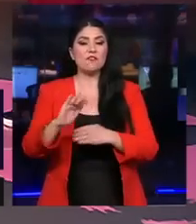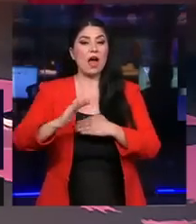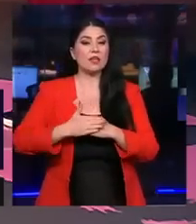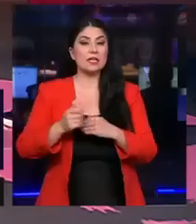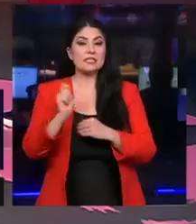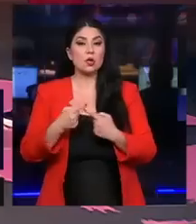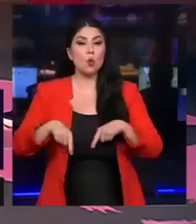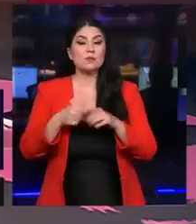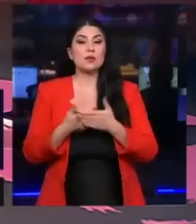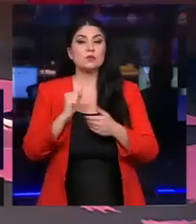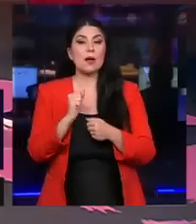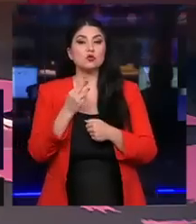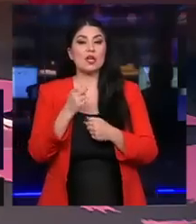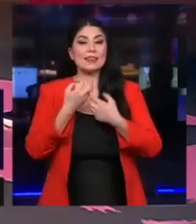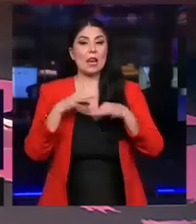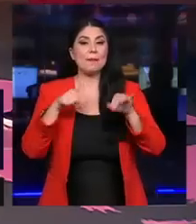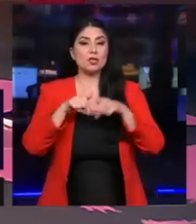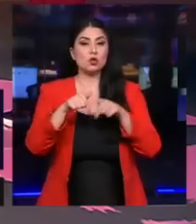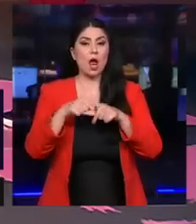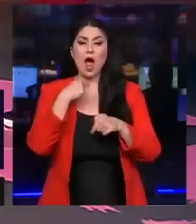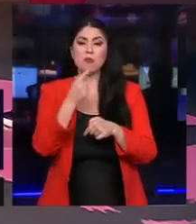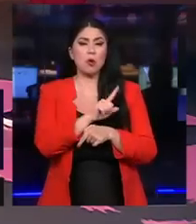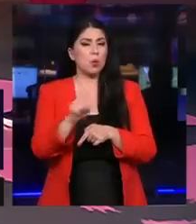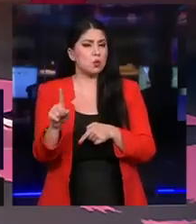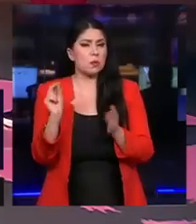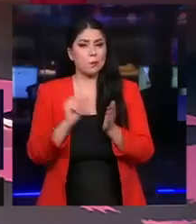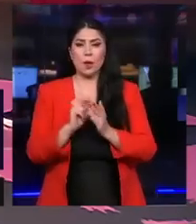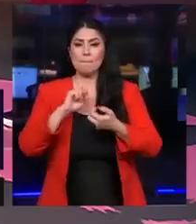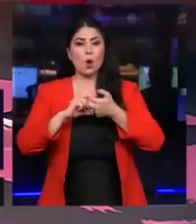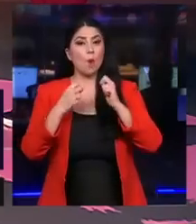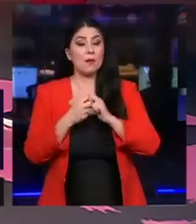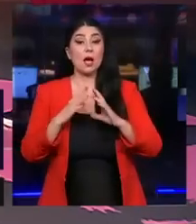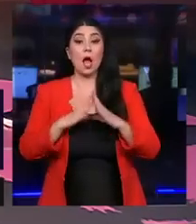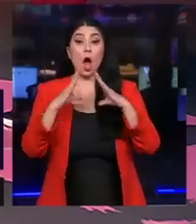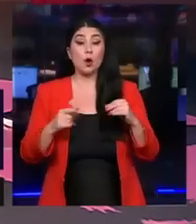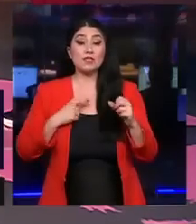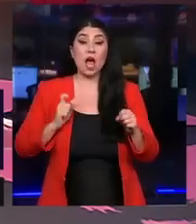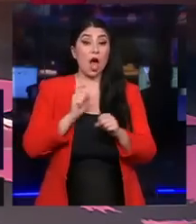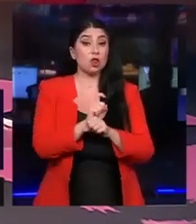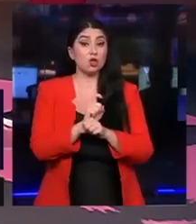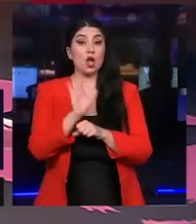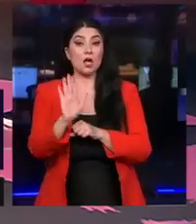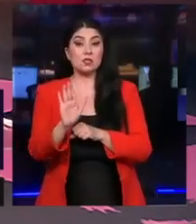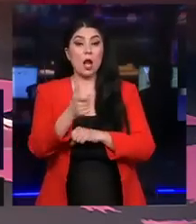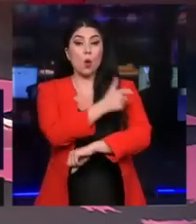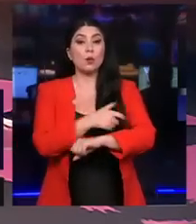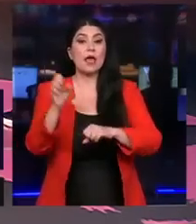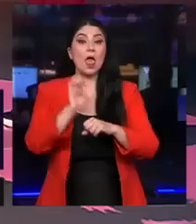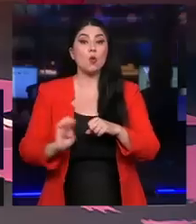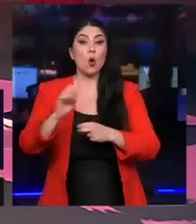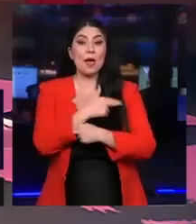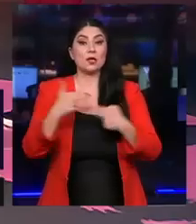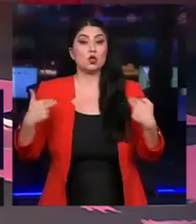la spațiul Schengen, declara că nici nu se pune problema ca România să atace această chestiune la Curtea Europeană